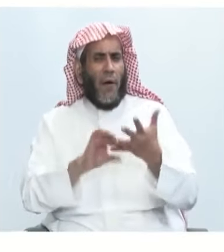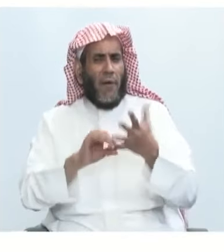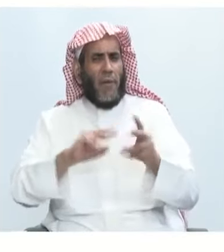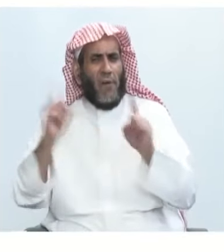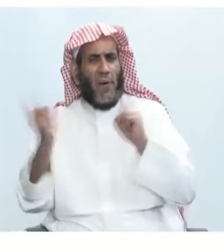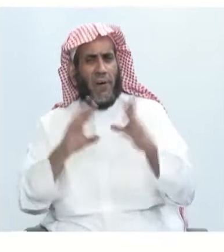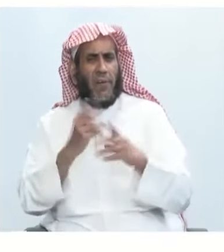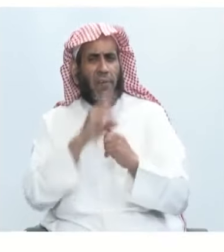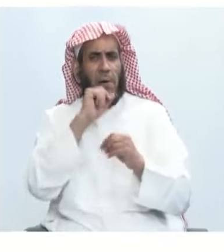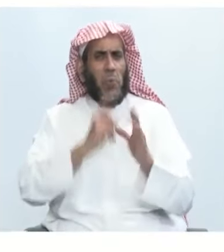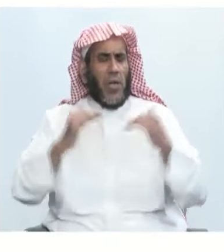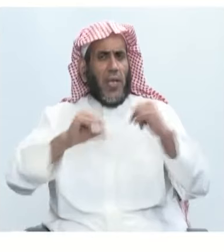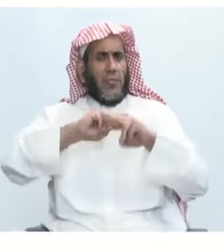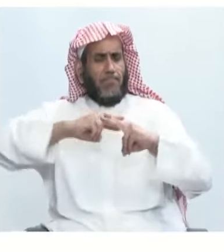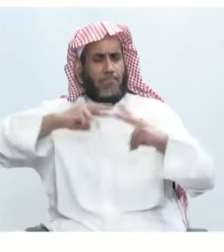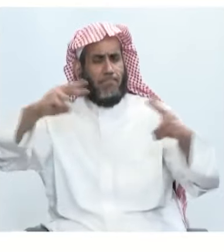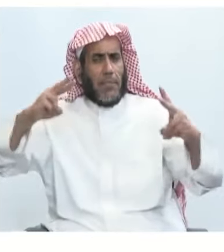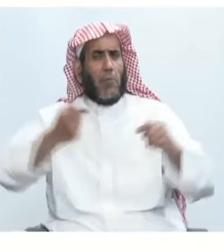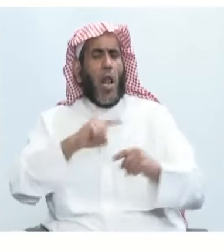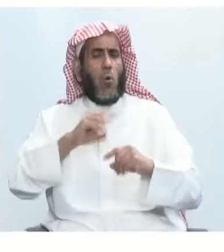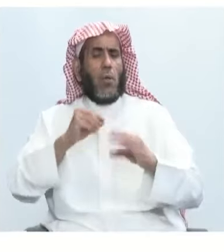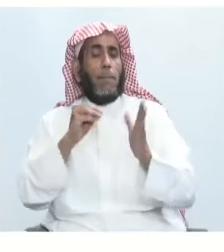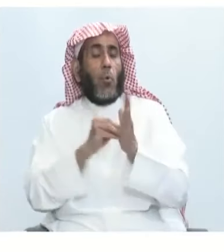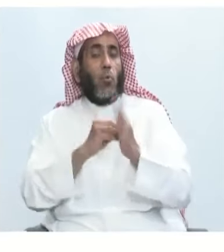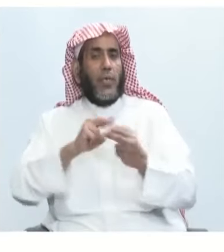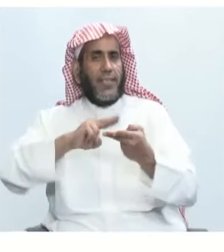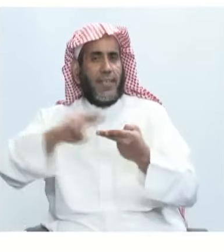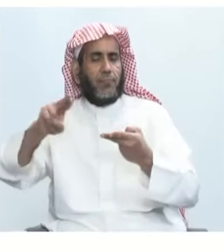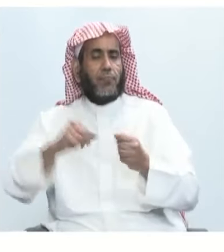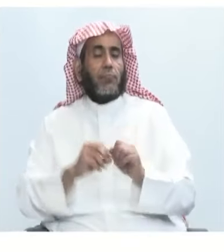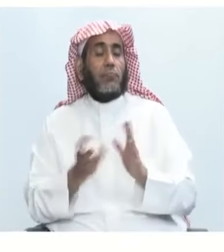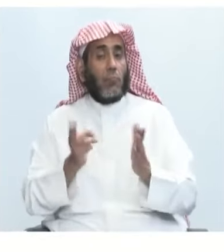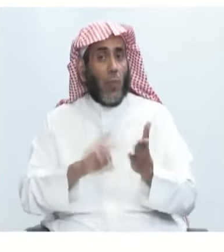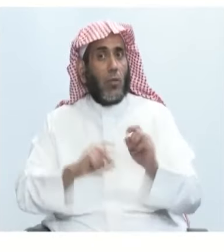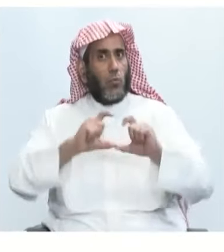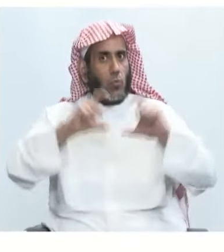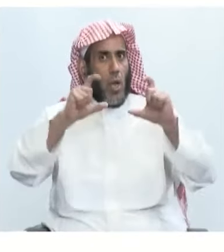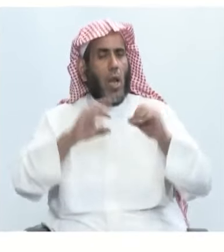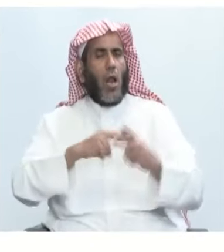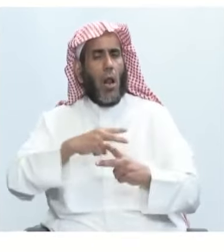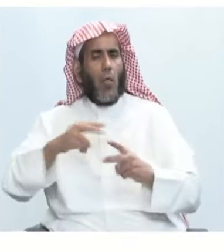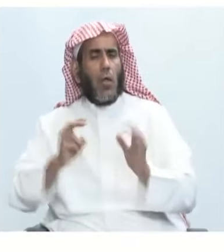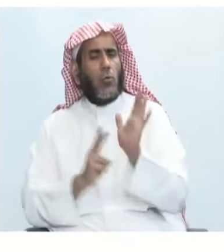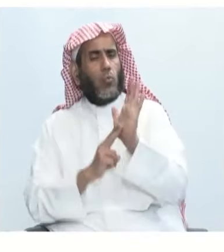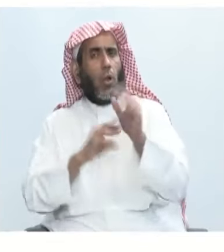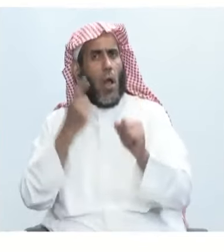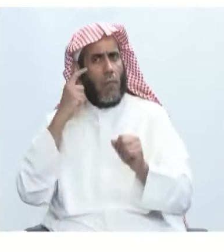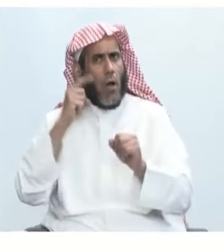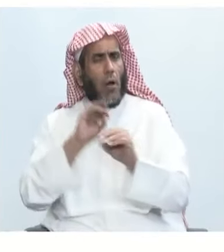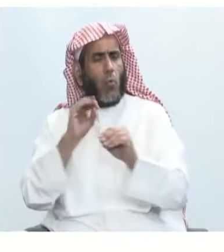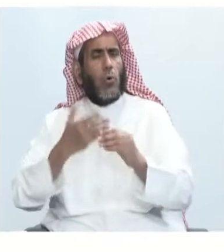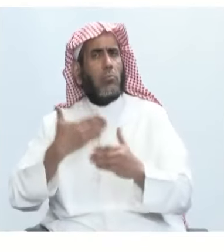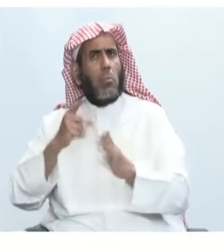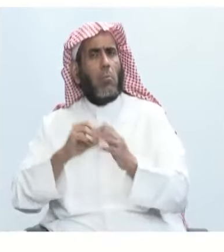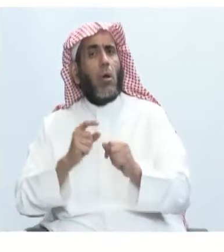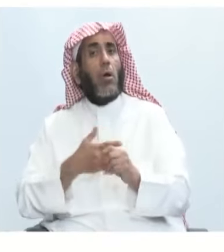بالمقارنه او بالقياس بحسب الحاجه وبحسب موضوع الرساله ايضا تدلل على القضاء التي تطرحها والافكار التي تتبناها